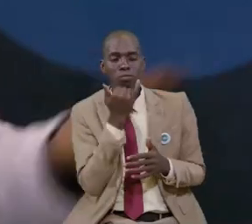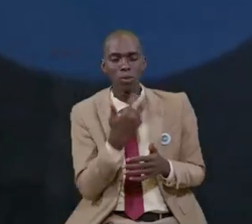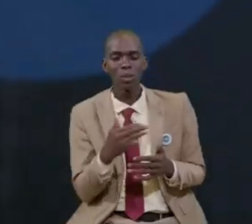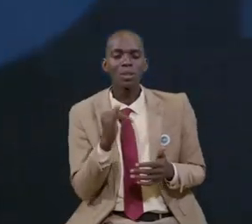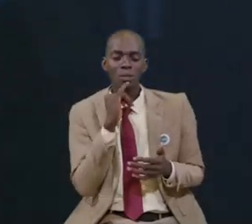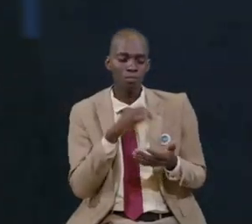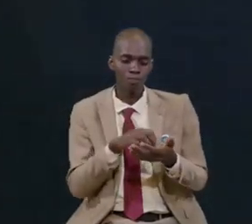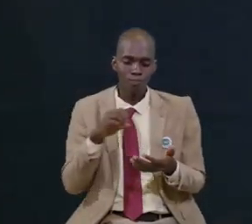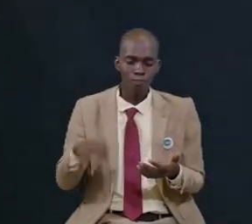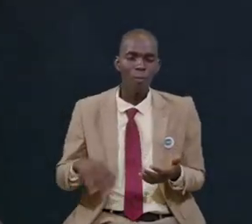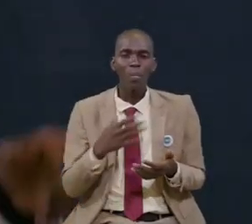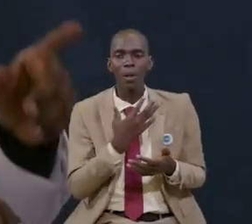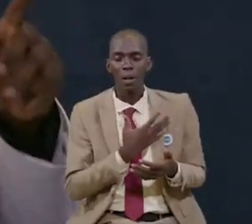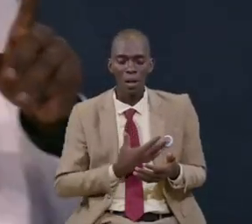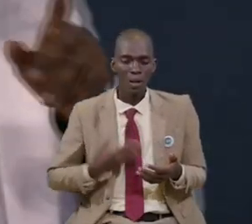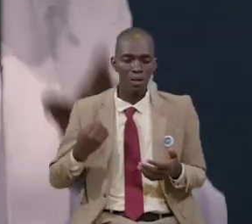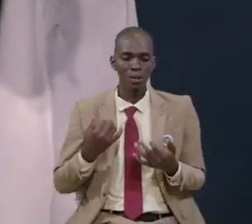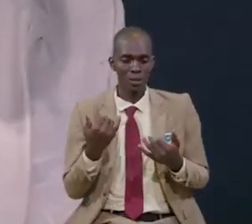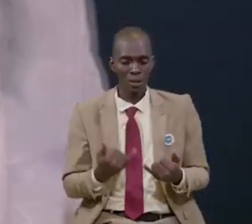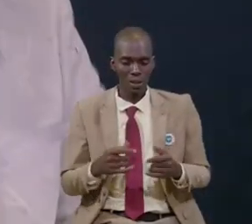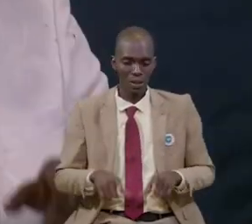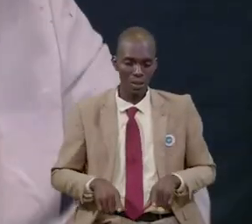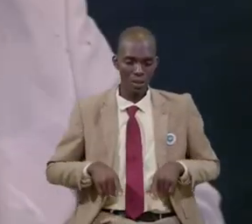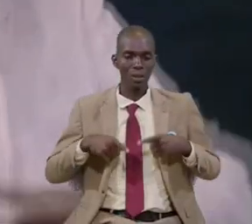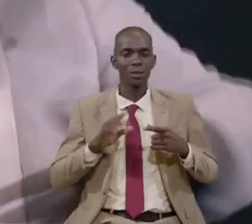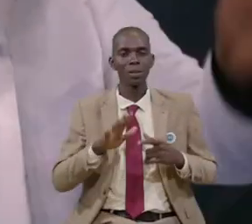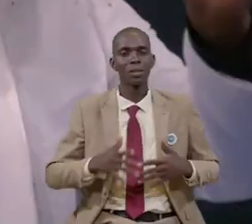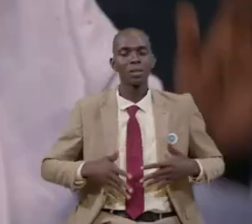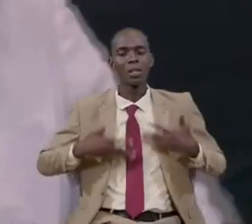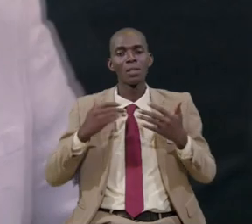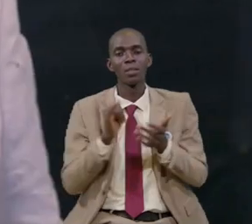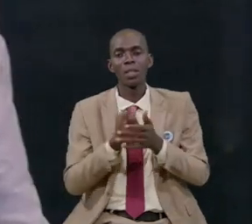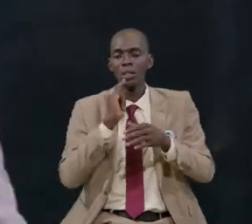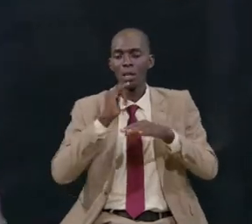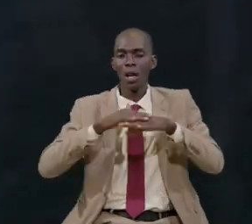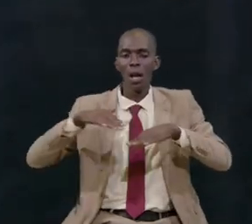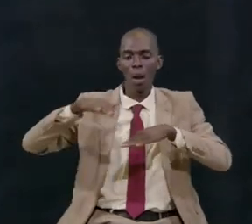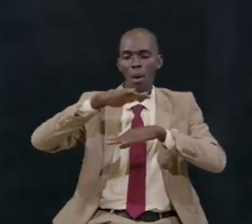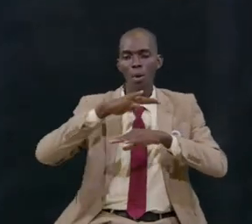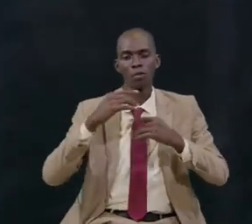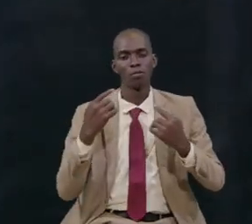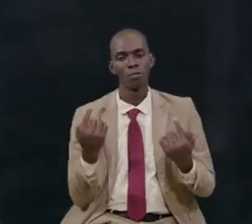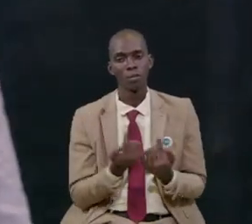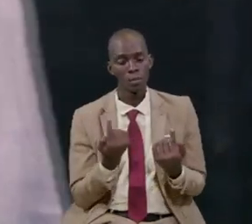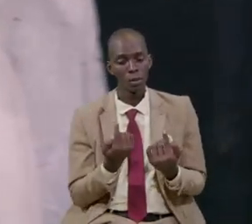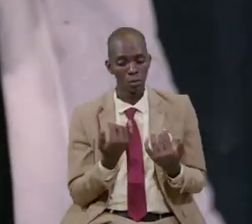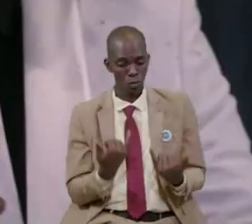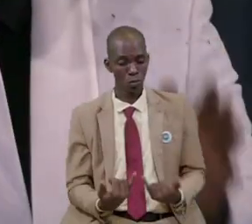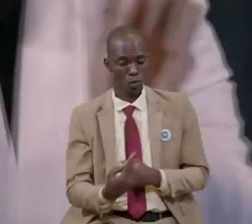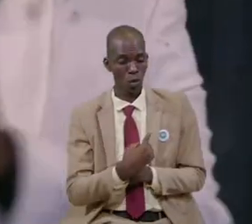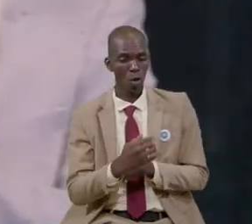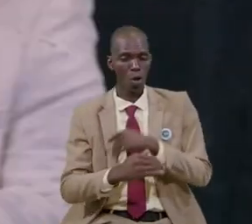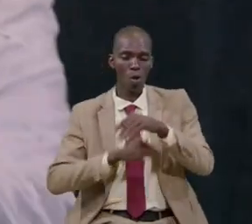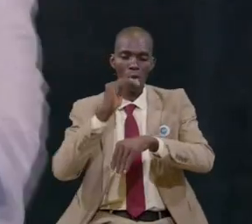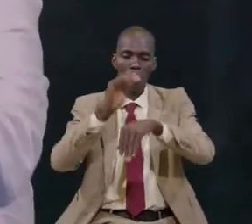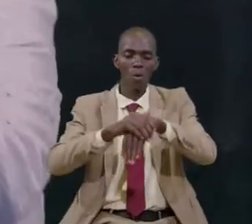vie au-dessus de tout reproche, aujourd'hui et dorénavant et pour toujours. C'est